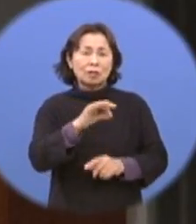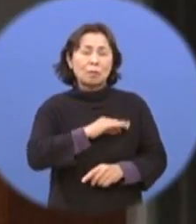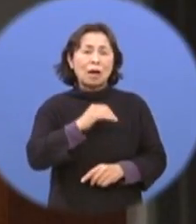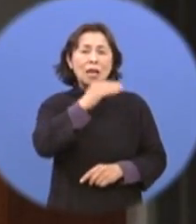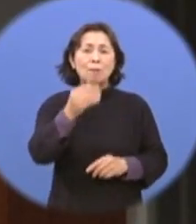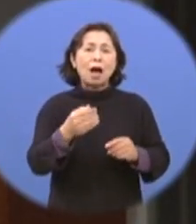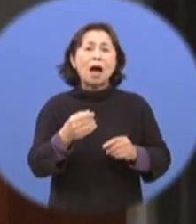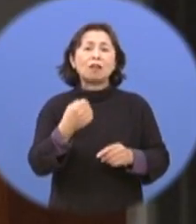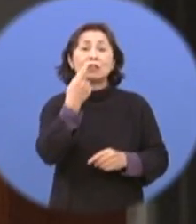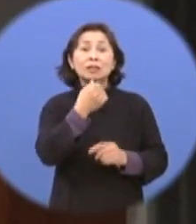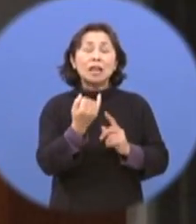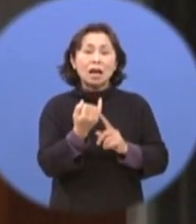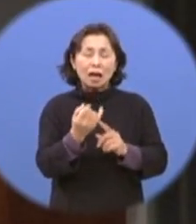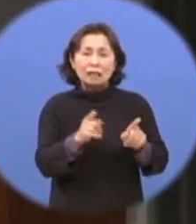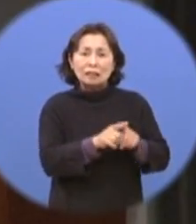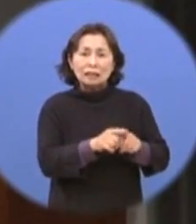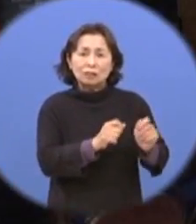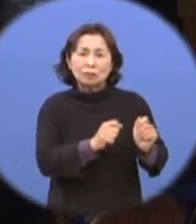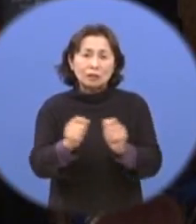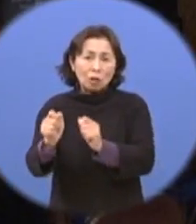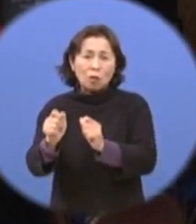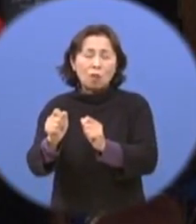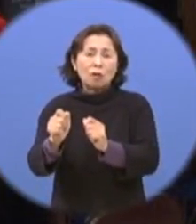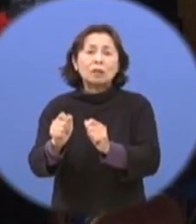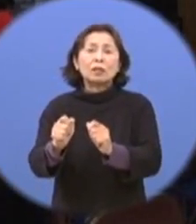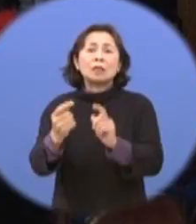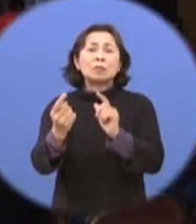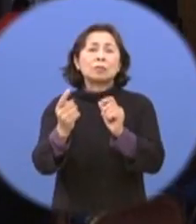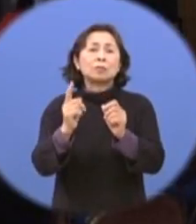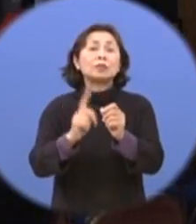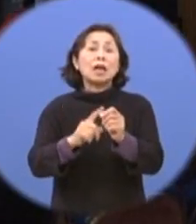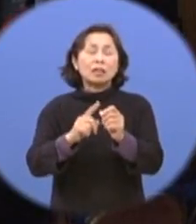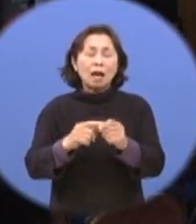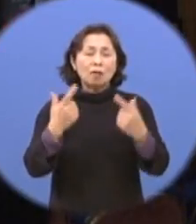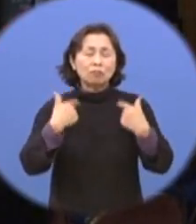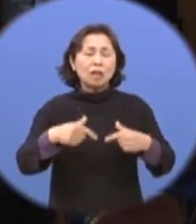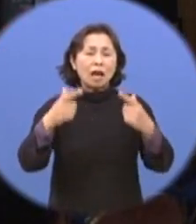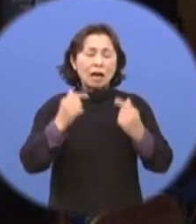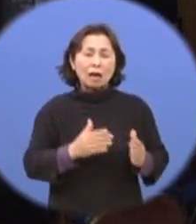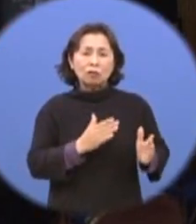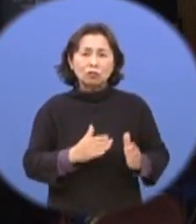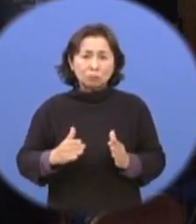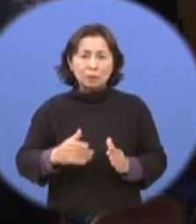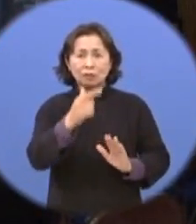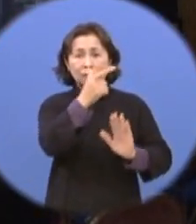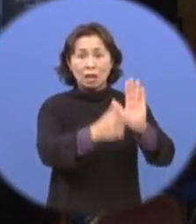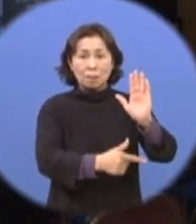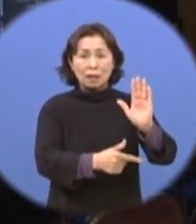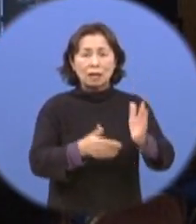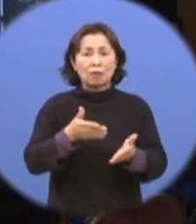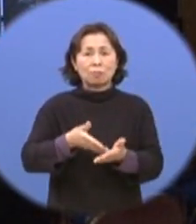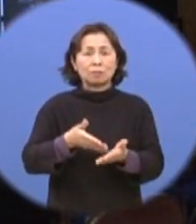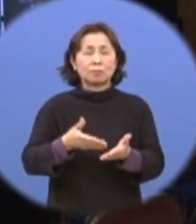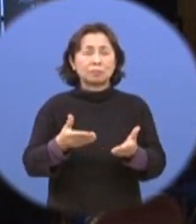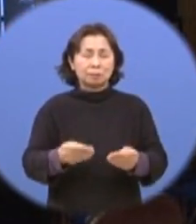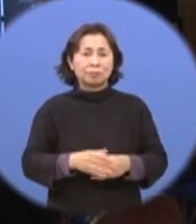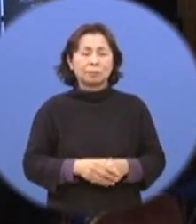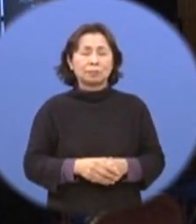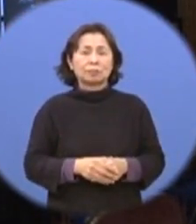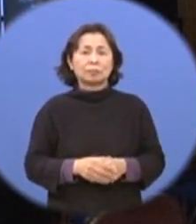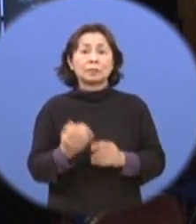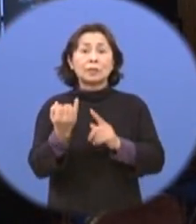避難に向けた普段からの準備と題して講演しました山口さんは新潟中越地震